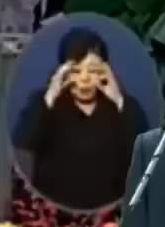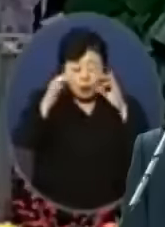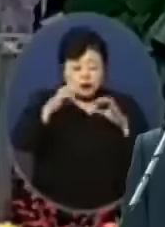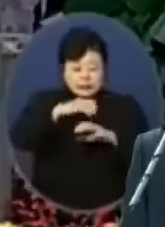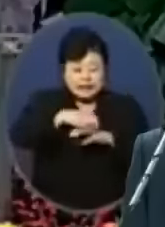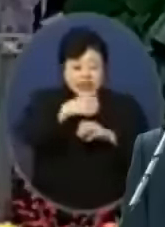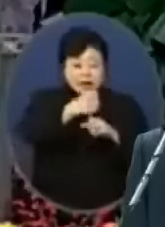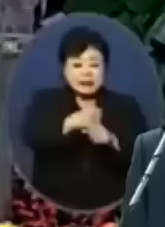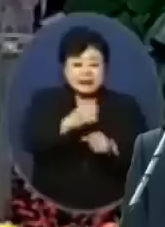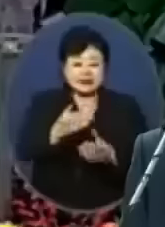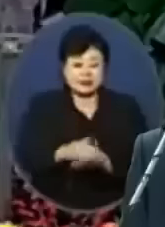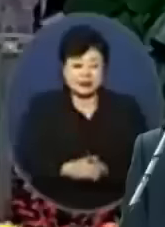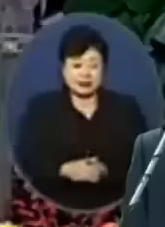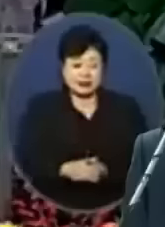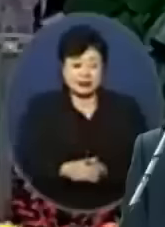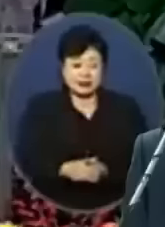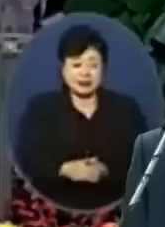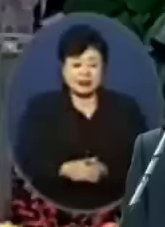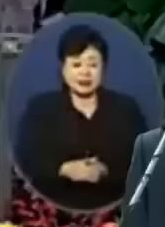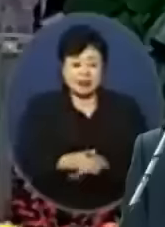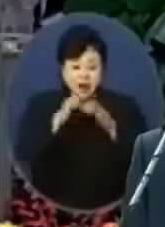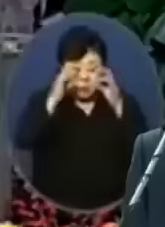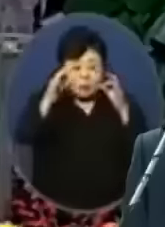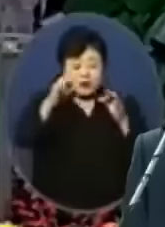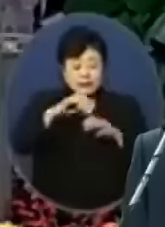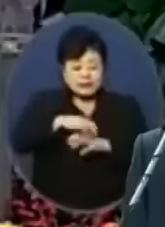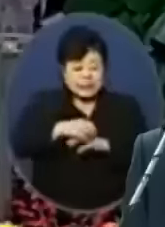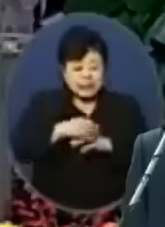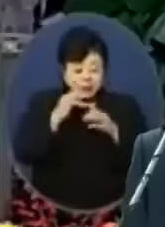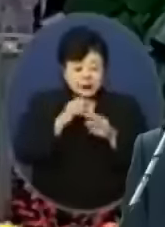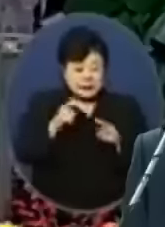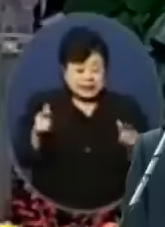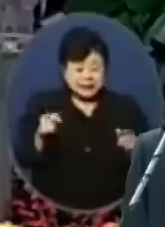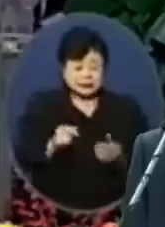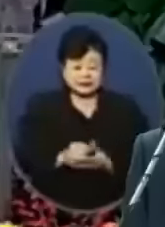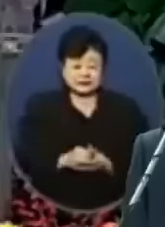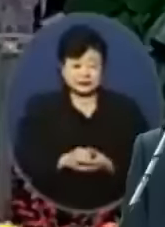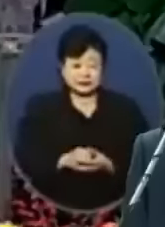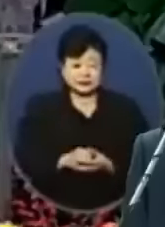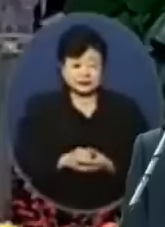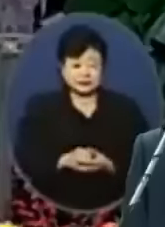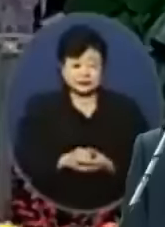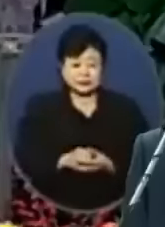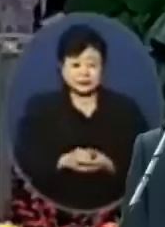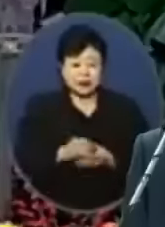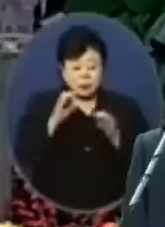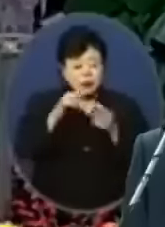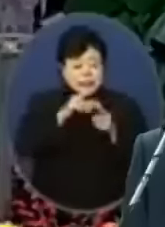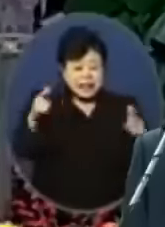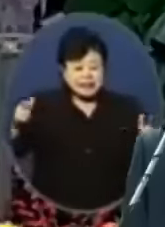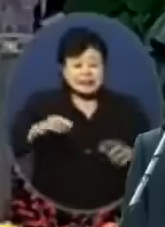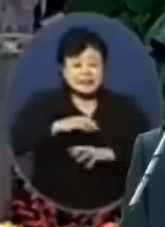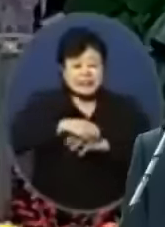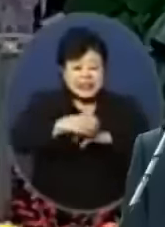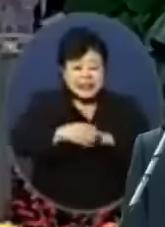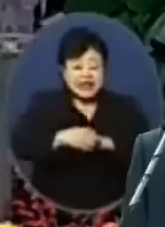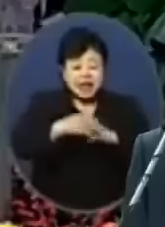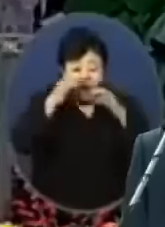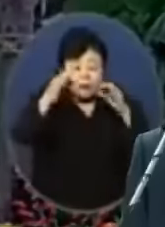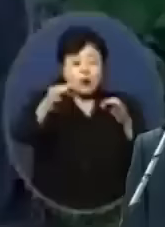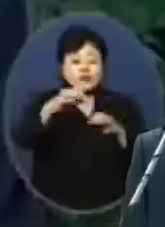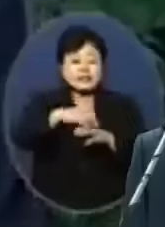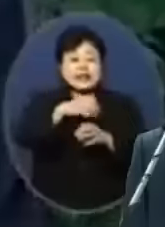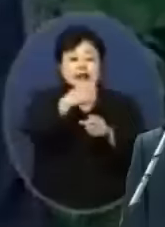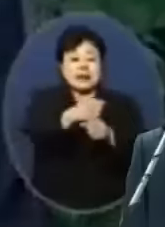것입니다. 절대로 눈에 보이는 세계가 눈에 보이는 세계에 의해서 만들어지지 않습니다. 눈에 안 보이는 세계가 눈에 보이는